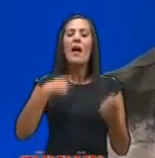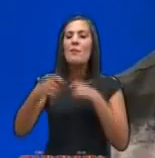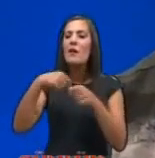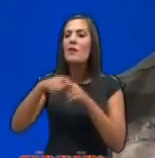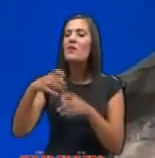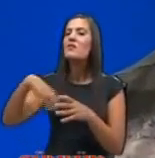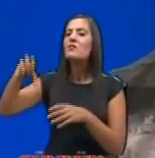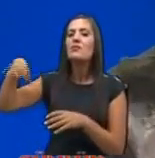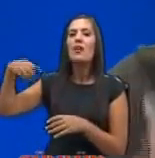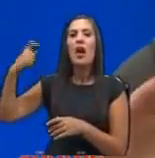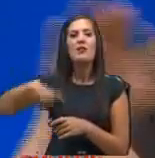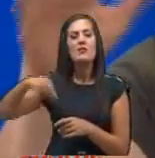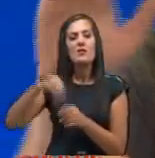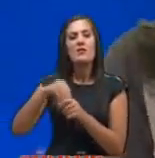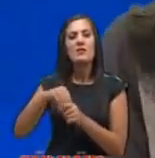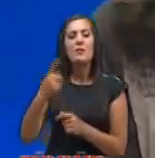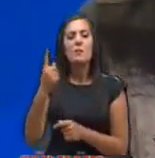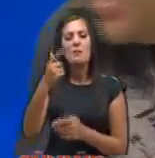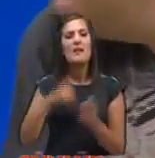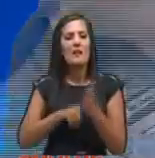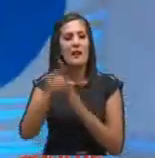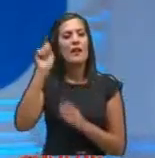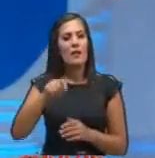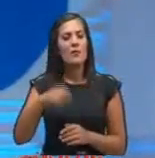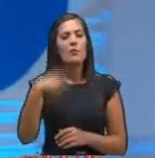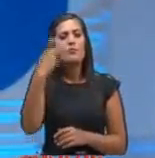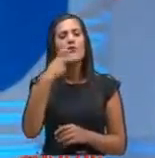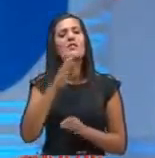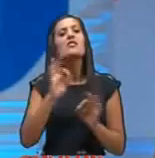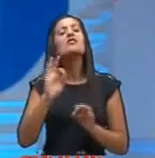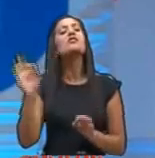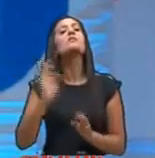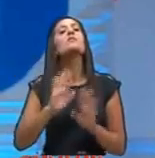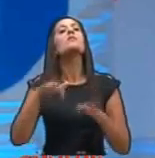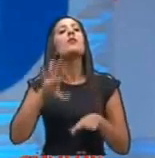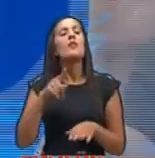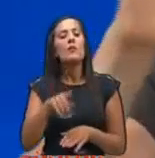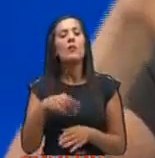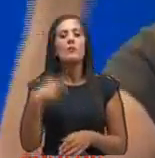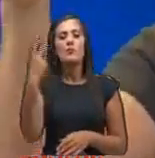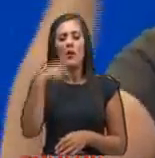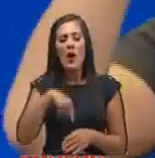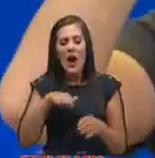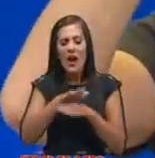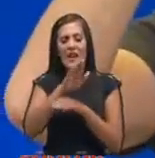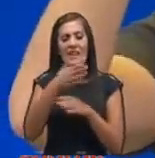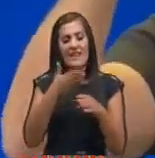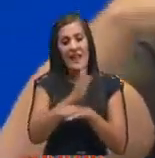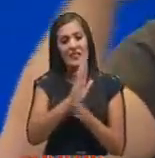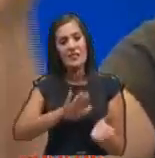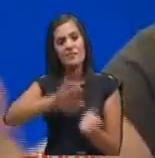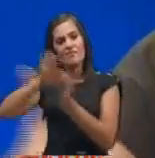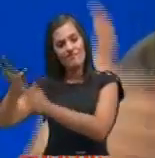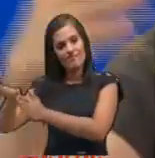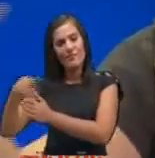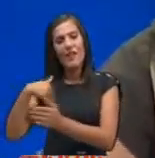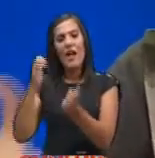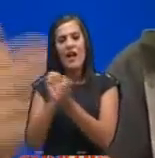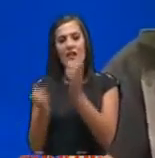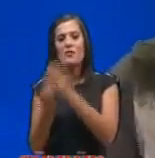için bir gazete ilanıyla bir kurumsal firmaya girdim. Ondan sonra İlla böyle bir yaşamışlığımız olur ama böyle bir ağzımızın payını